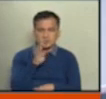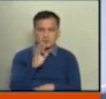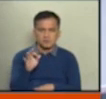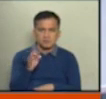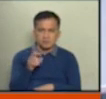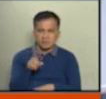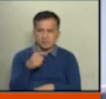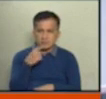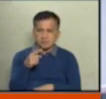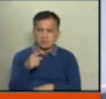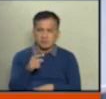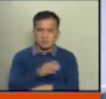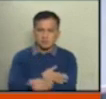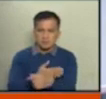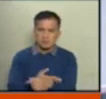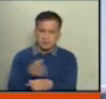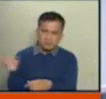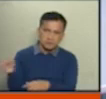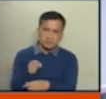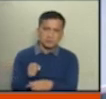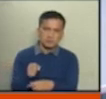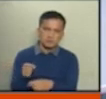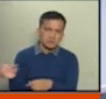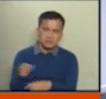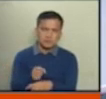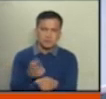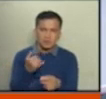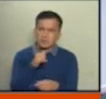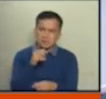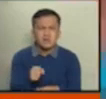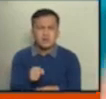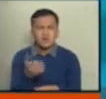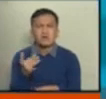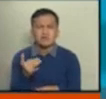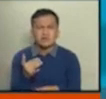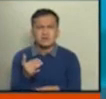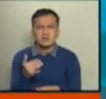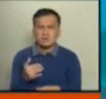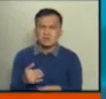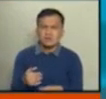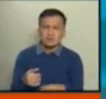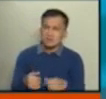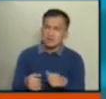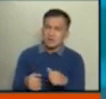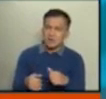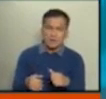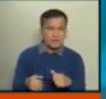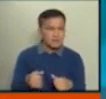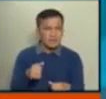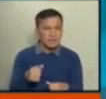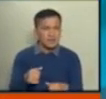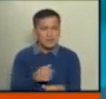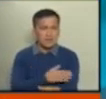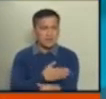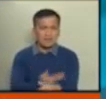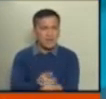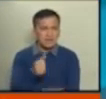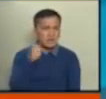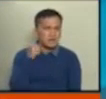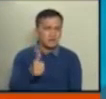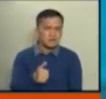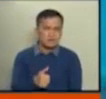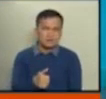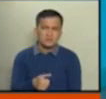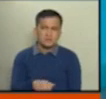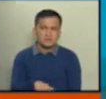sinabi mo, anak, andito ka na lang sa akin, dito ka na tumira. Ba't di mo kinuha dahil ikaw ang nanay? Ayaw naman po ng anak ko. Ayaw kasi na sumama. Para pong ano siya sa